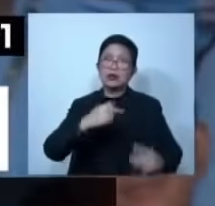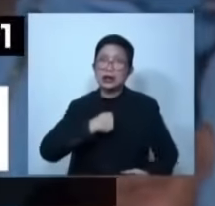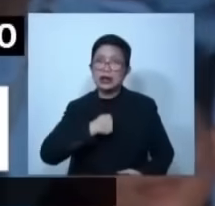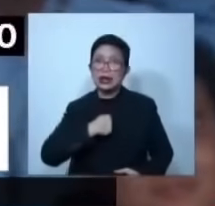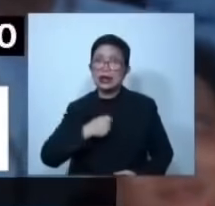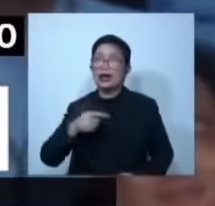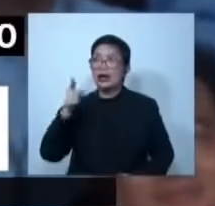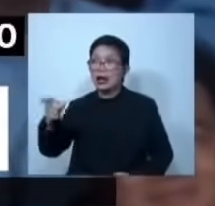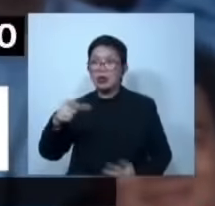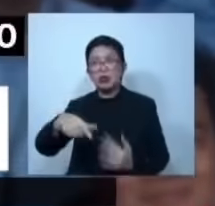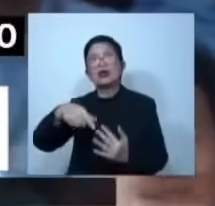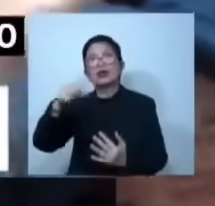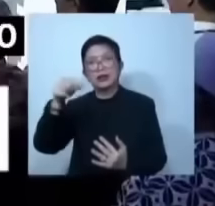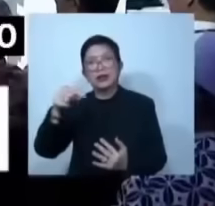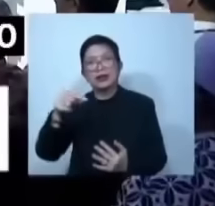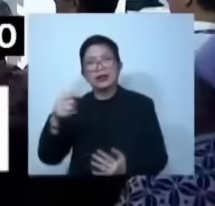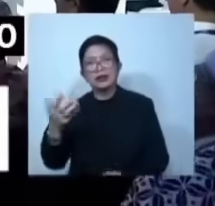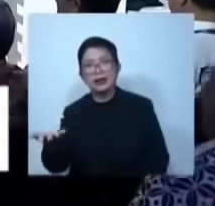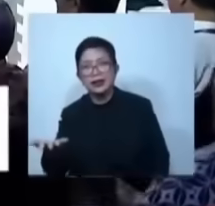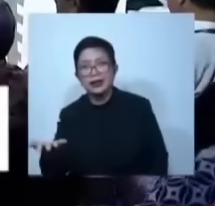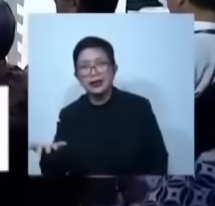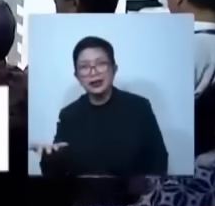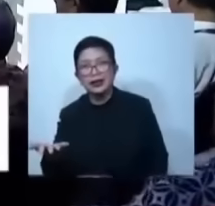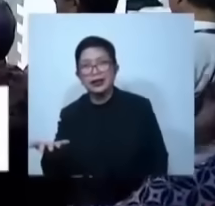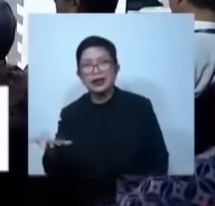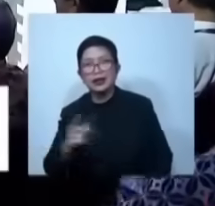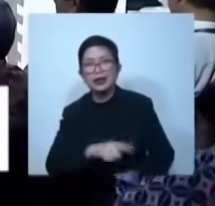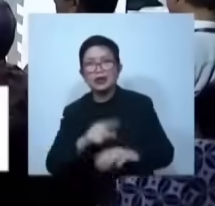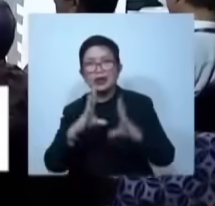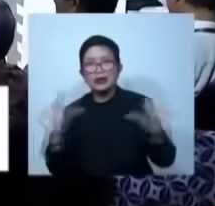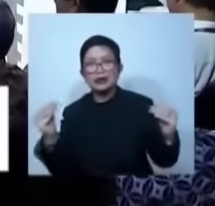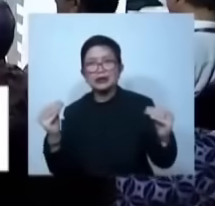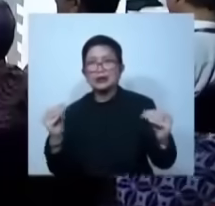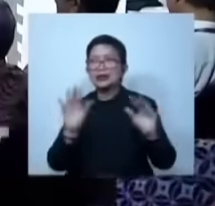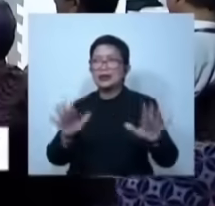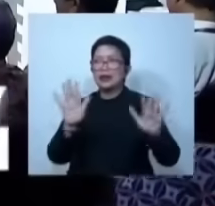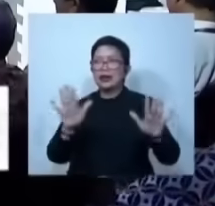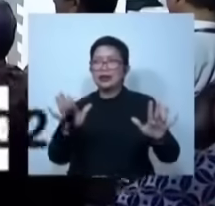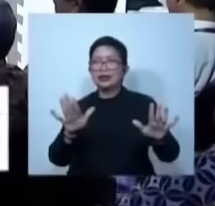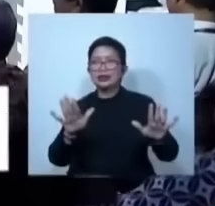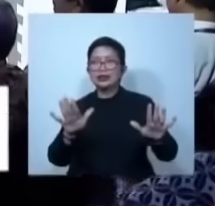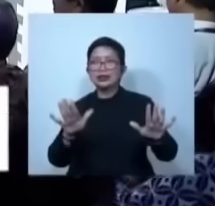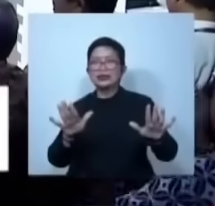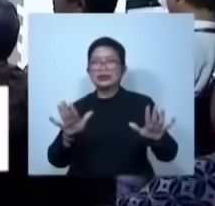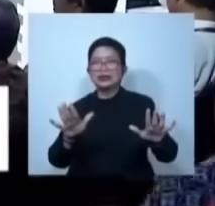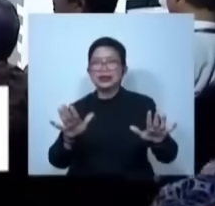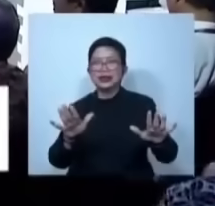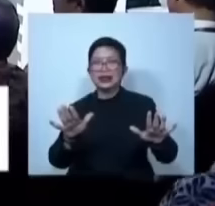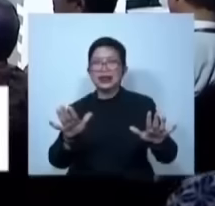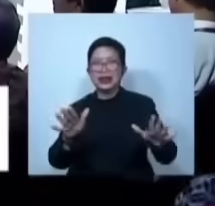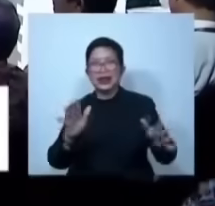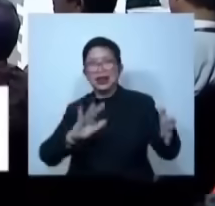terpilih waktu habis bapak Harap tenang Bapak Prabowo baik para